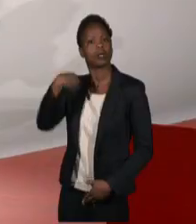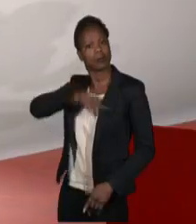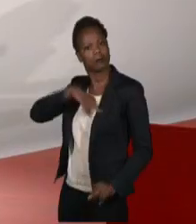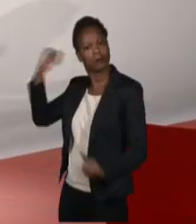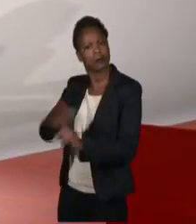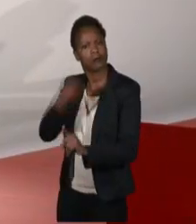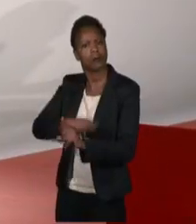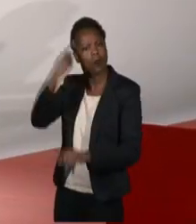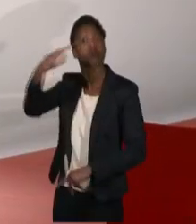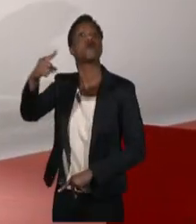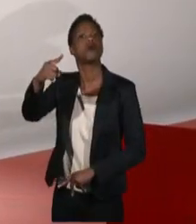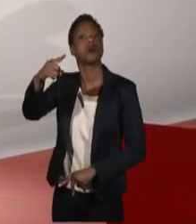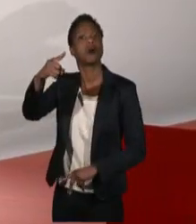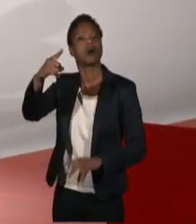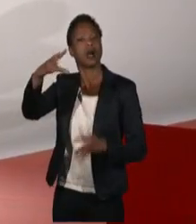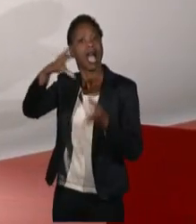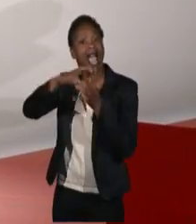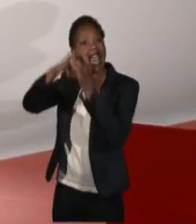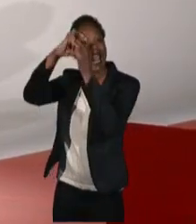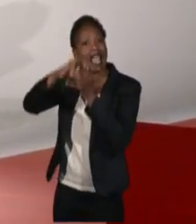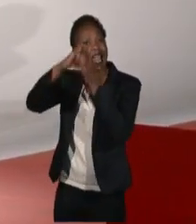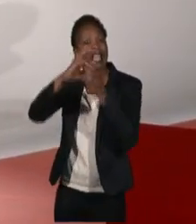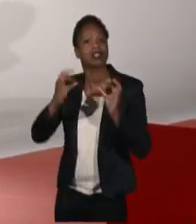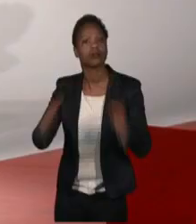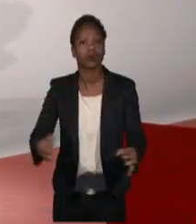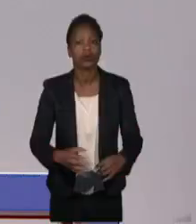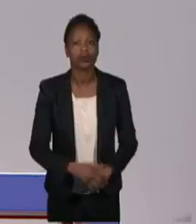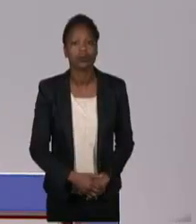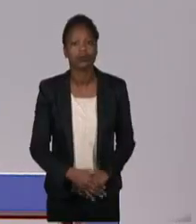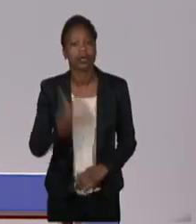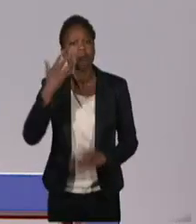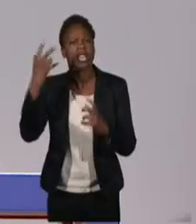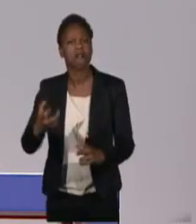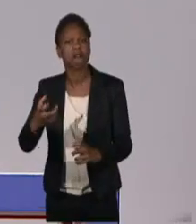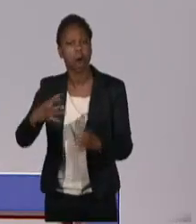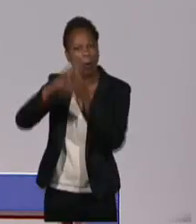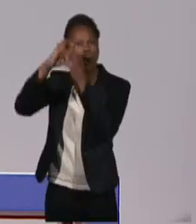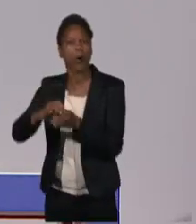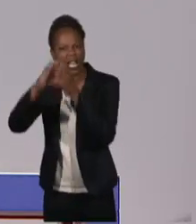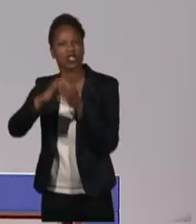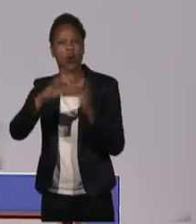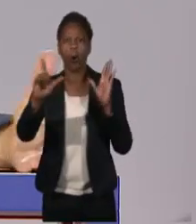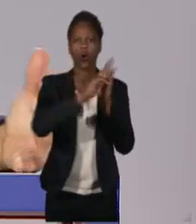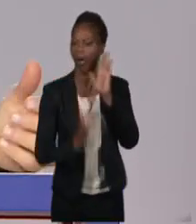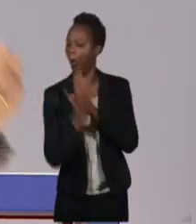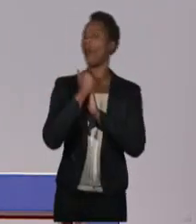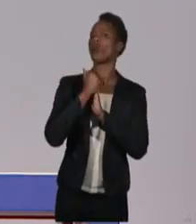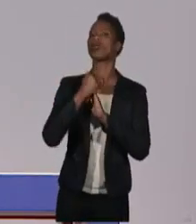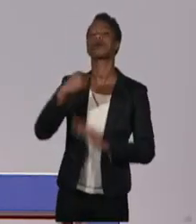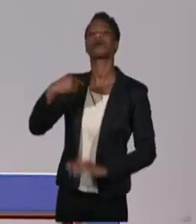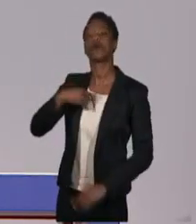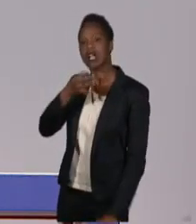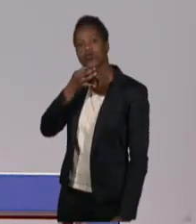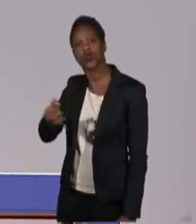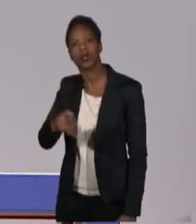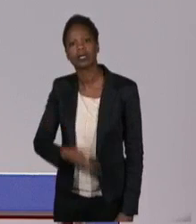pour la laïcité. Contre ceux qui veulent imposer la charia au-dessus de nos lois, je réaffirme que la